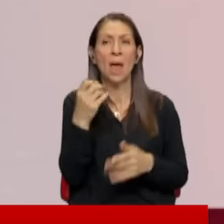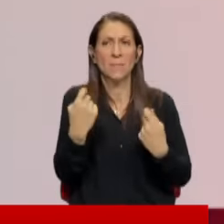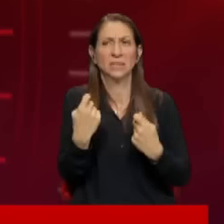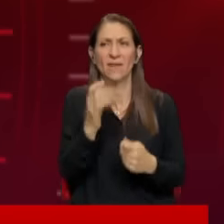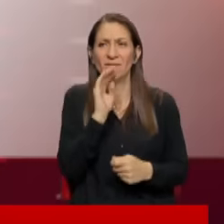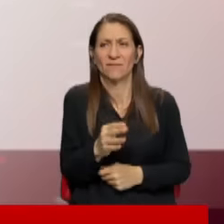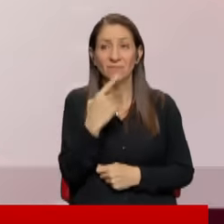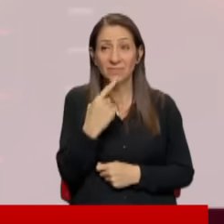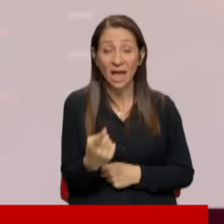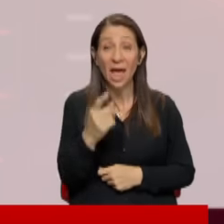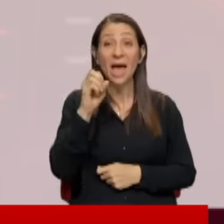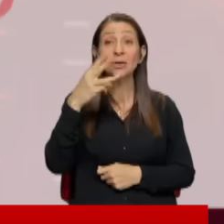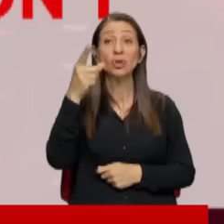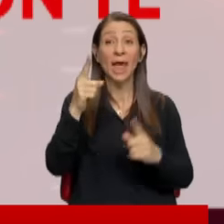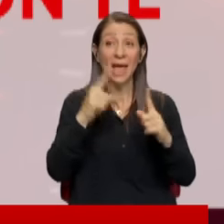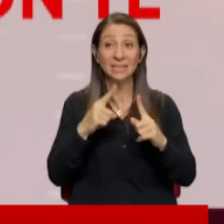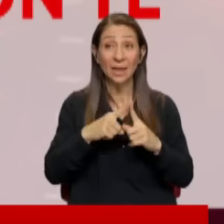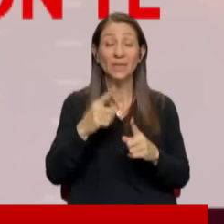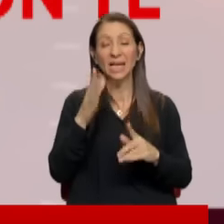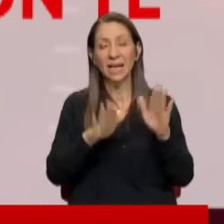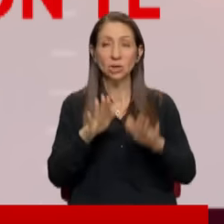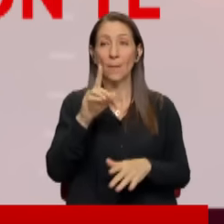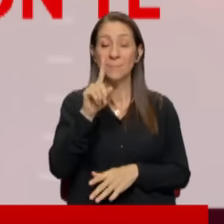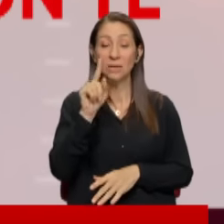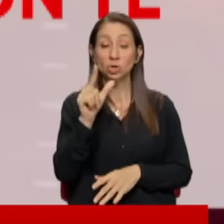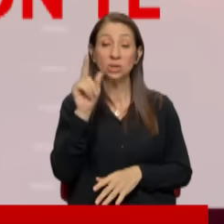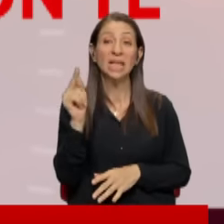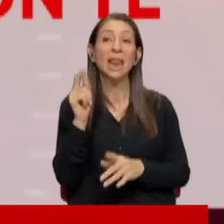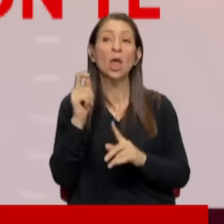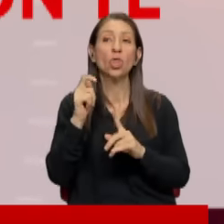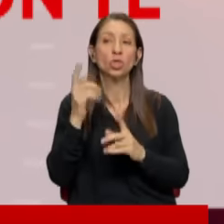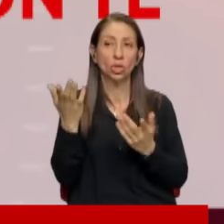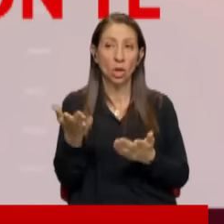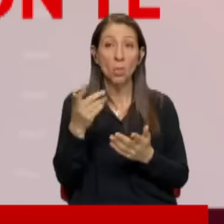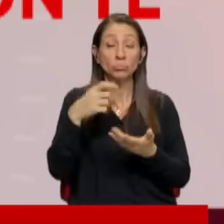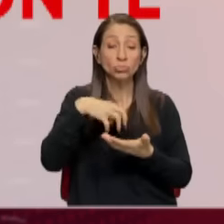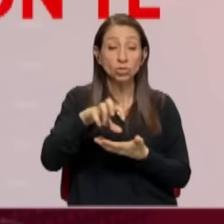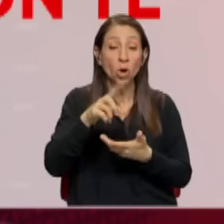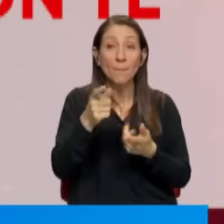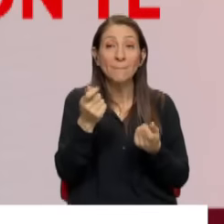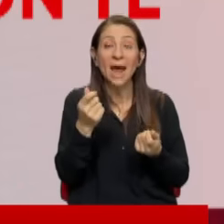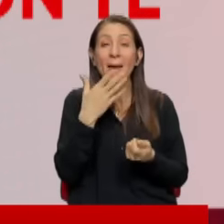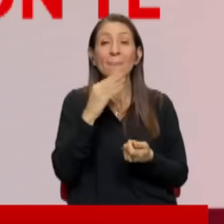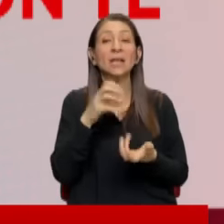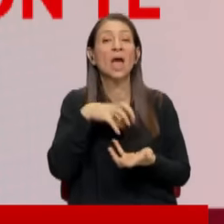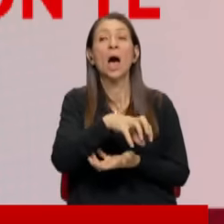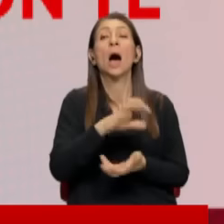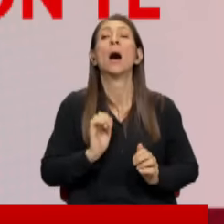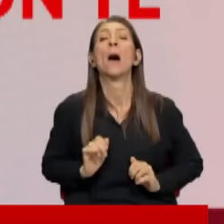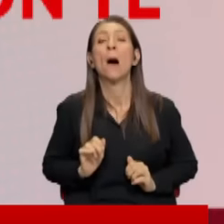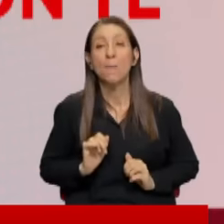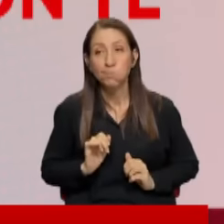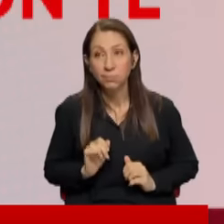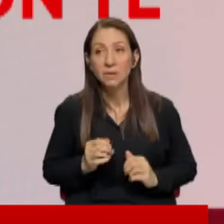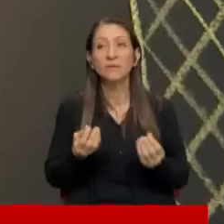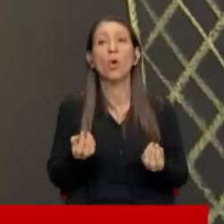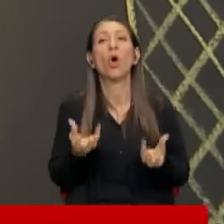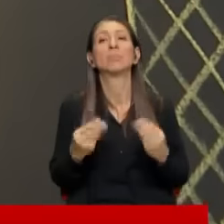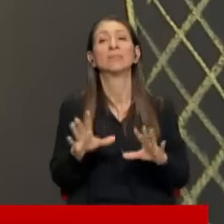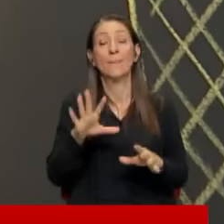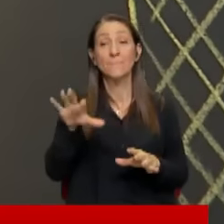tutacağını hesapladı. Erdoğan'ın hesabı da yaklaşık 1,5 trilyondu. Bütçeden o para emekliye ayrılmadı,